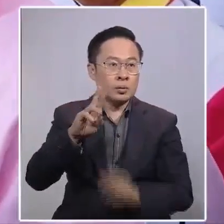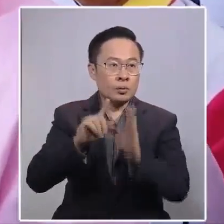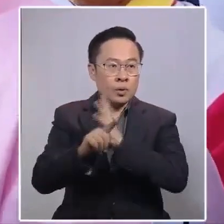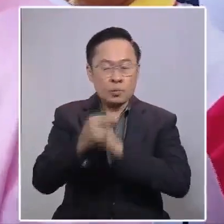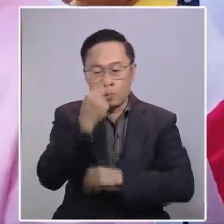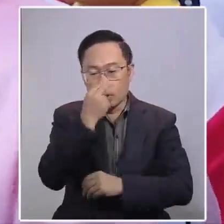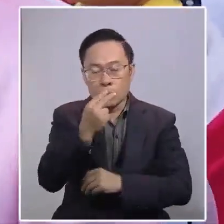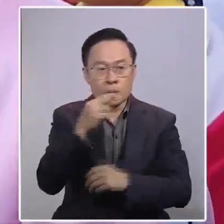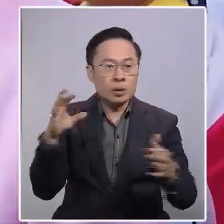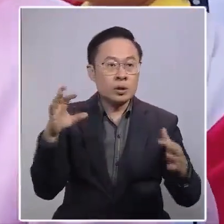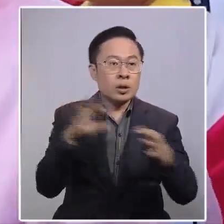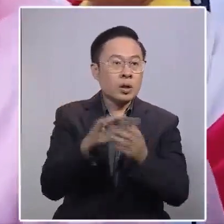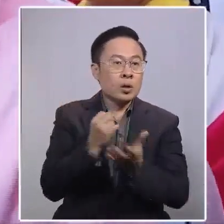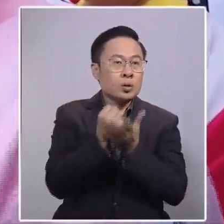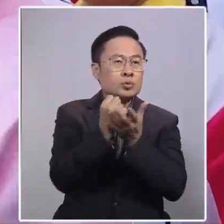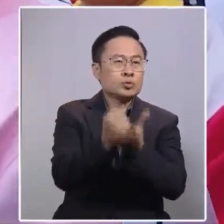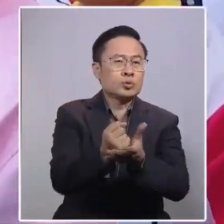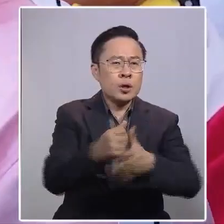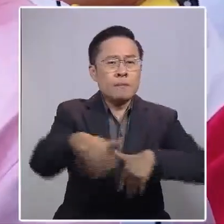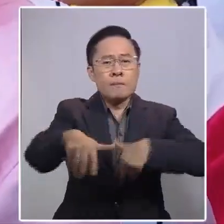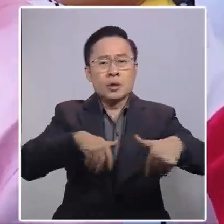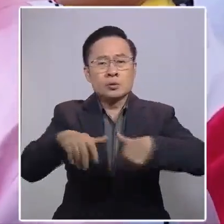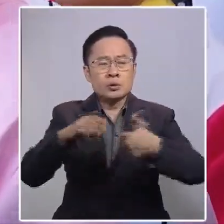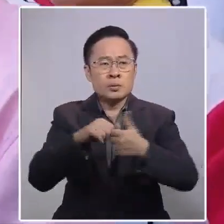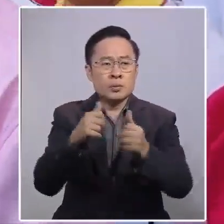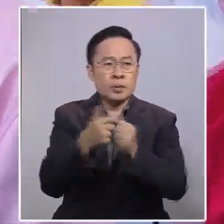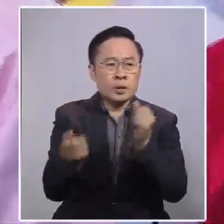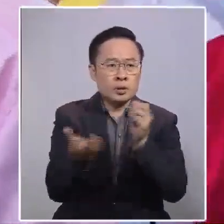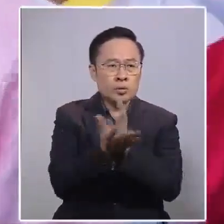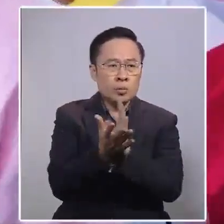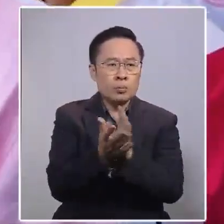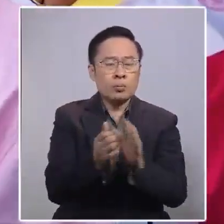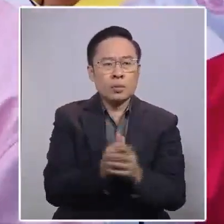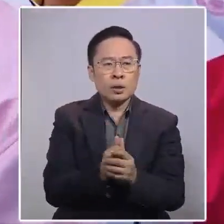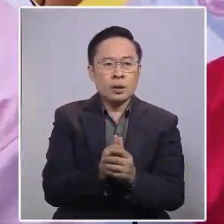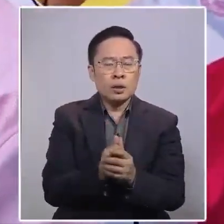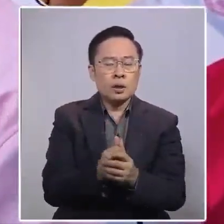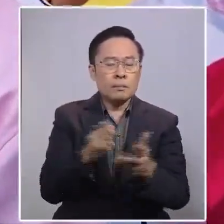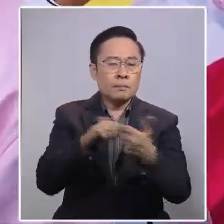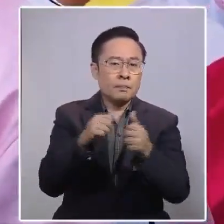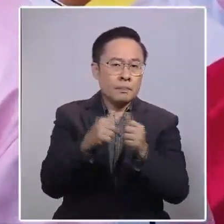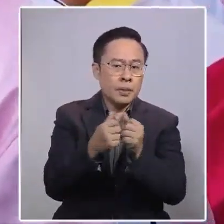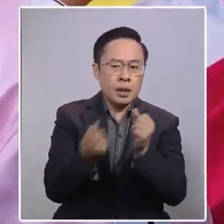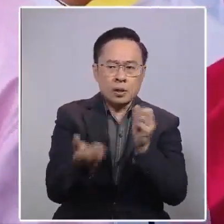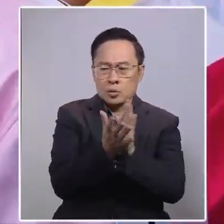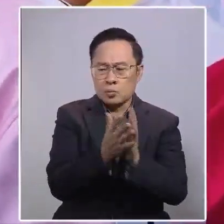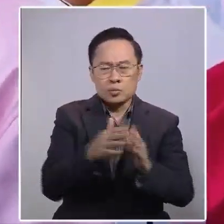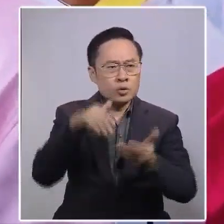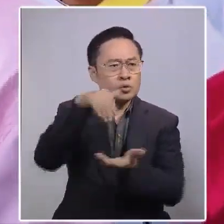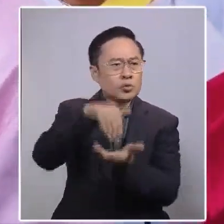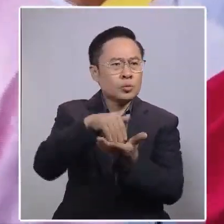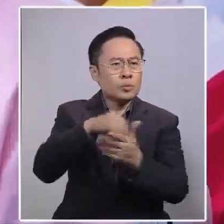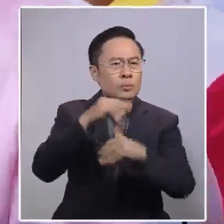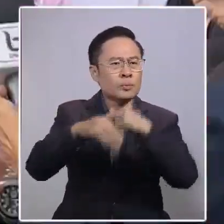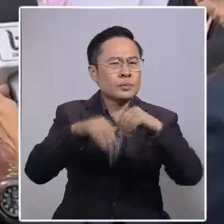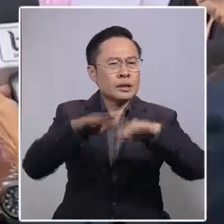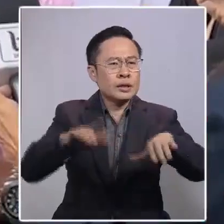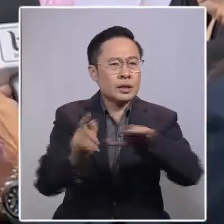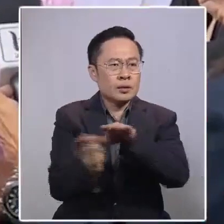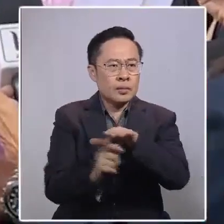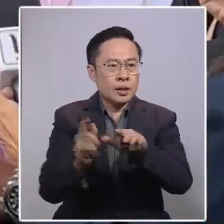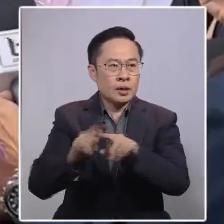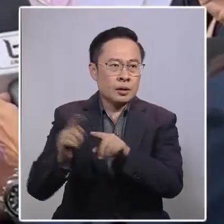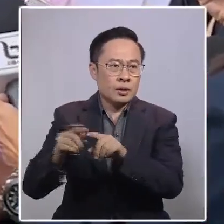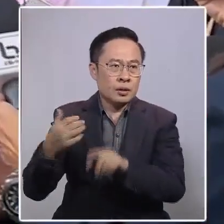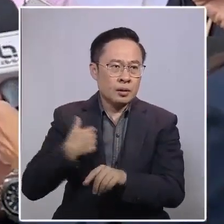ามความก้าวหน้าการช่วยเหลือเยียวยาผู้ที่ได้รับผลกระทบจากเหตุการณ์ความรุนแรงที่ศูนย์พัฒนาเด็กเล็กชั่วคราวโดยทางกรมกิจการเด็กและเยา